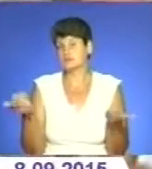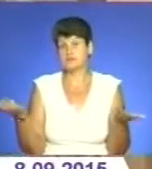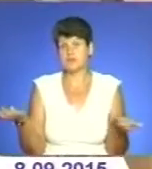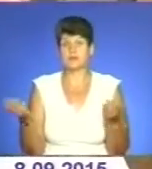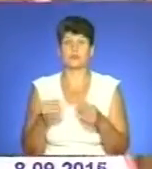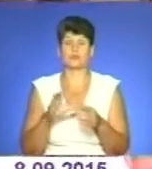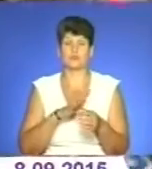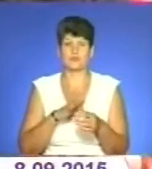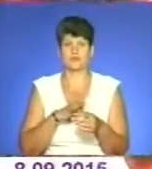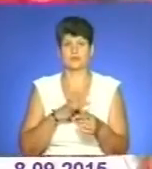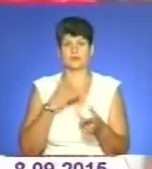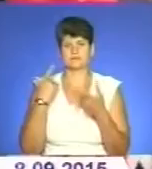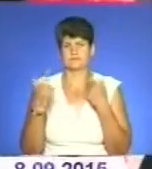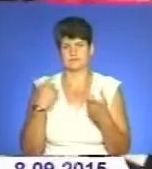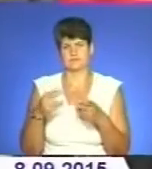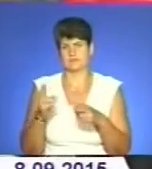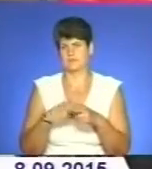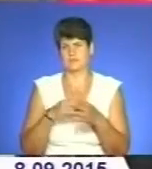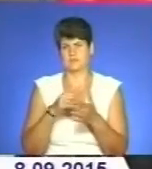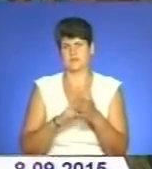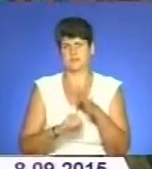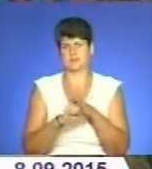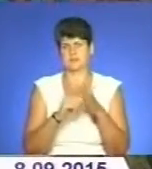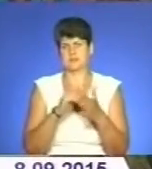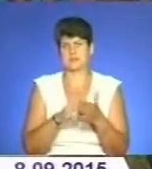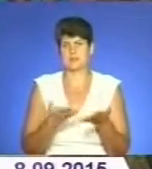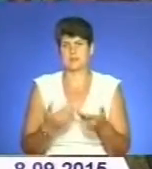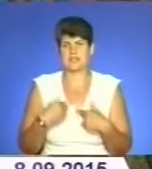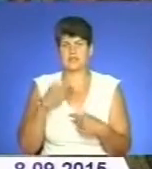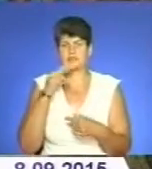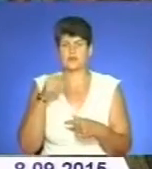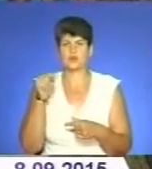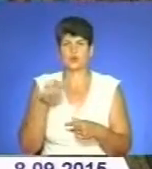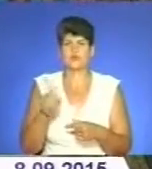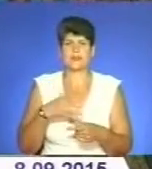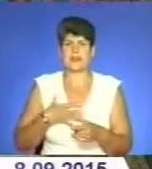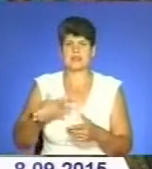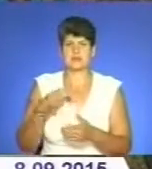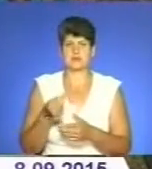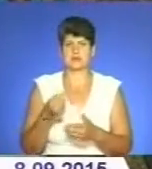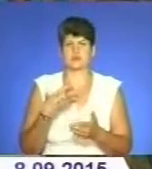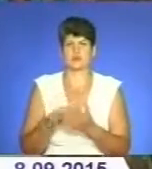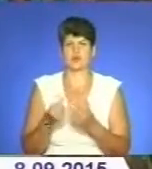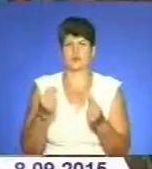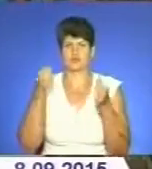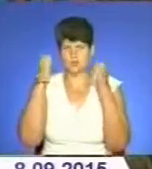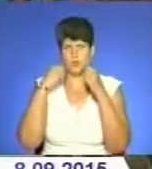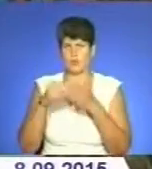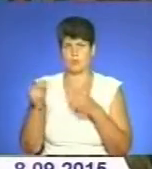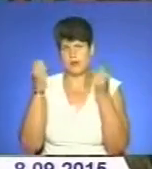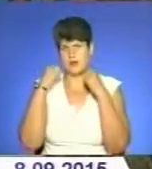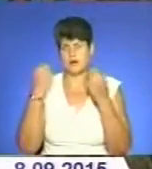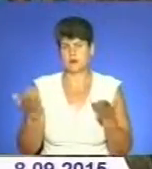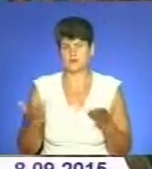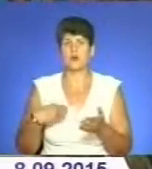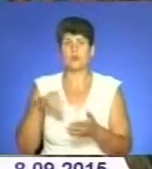адресу добровольців безпідставні. Мене звинуватили в тому, що я не заплатила свої гроші і не купила каску. Я, повірте,